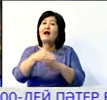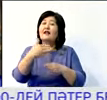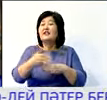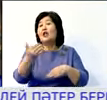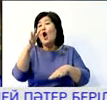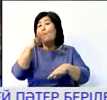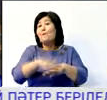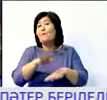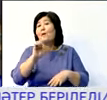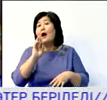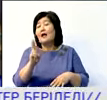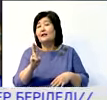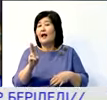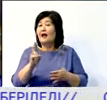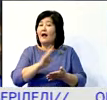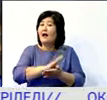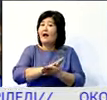банктерді тазартудан бастап,